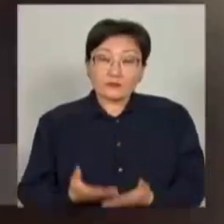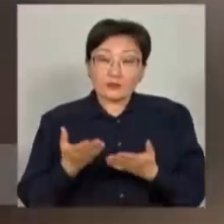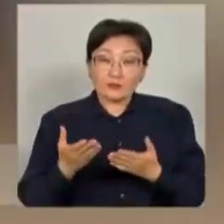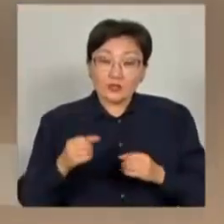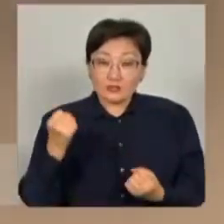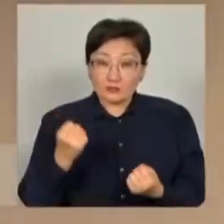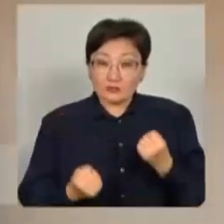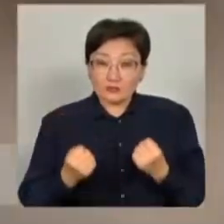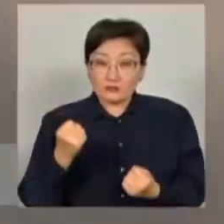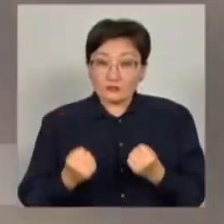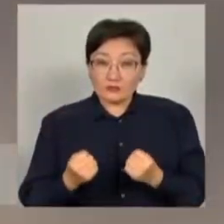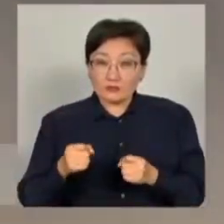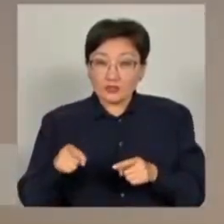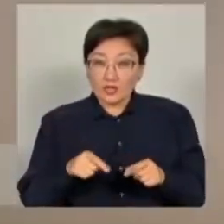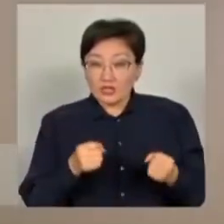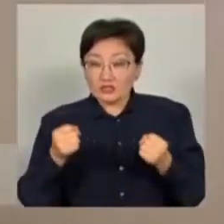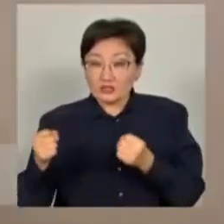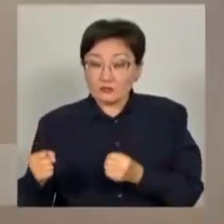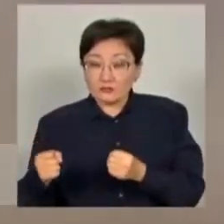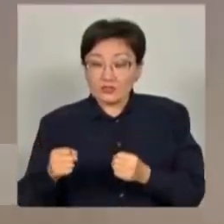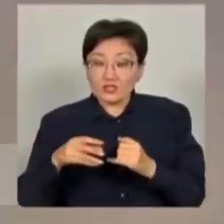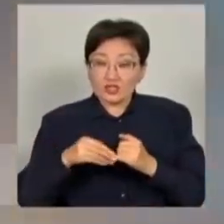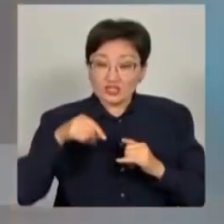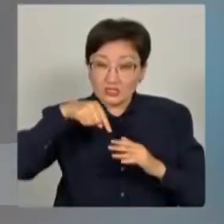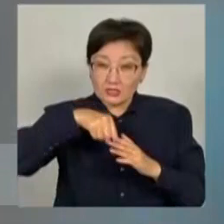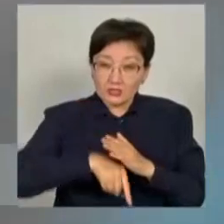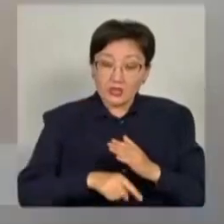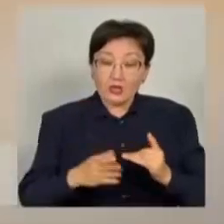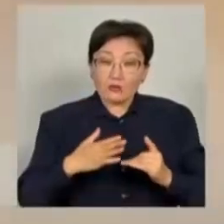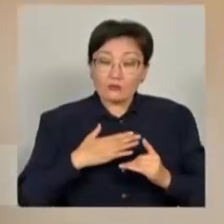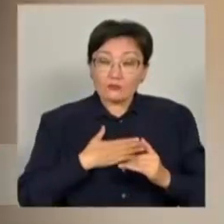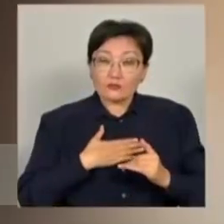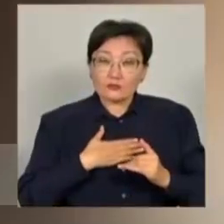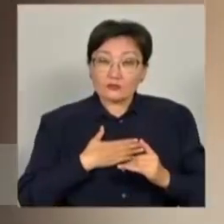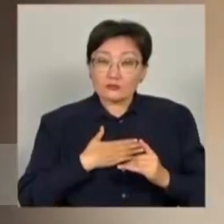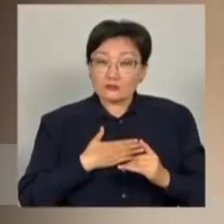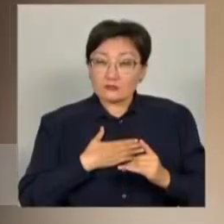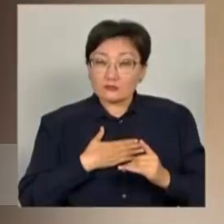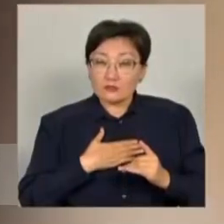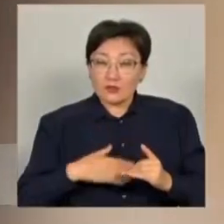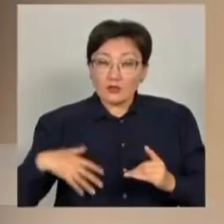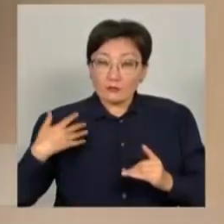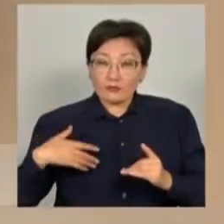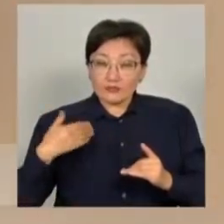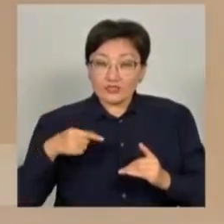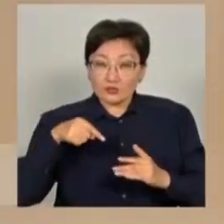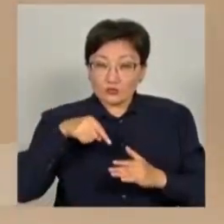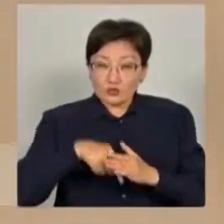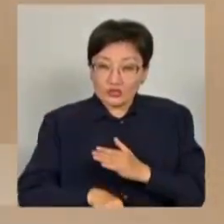Байшына кеп мұнай ұрлайтын жер. Жердің астында біздің кензатымыз бар ғой. Пайдалы қазбаларымызды осы жерден